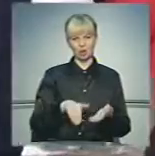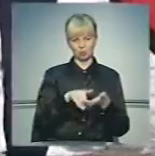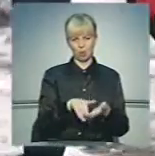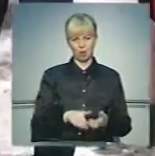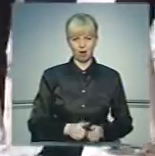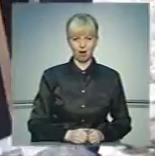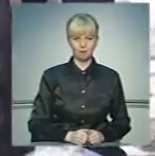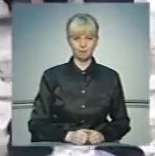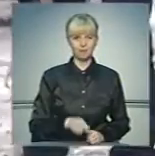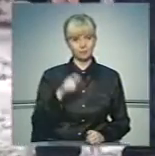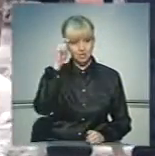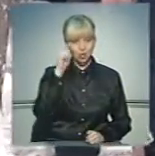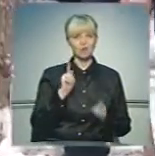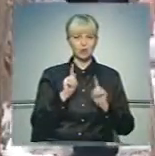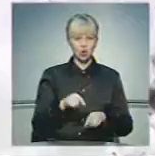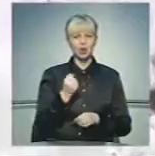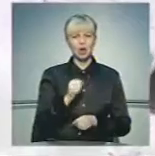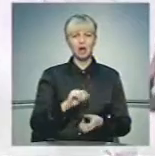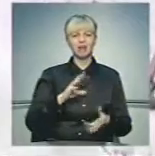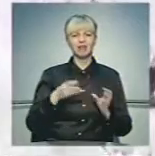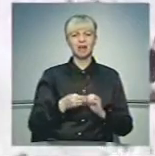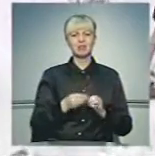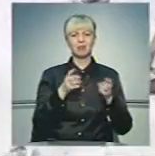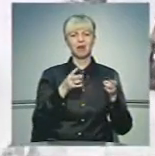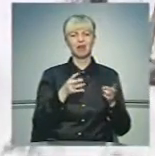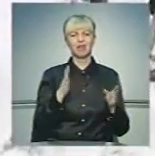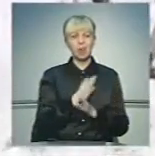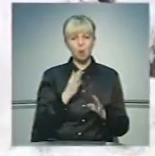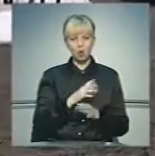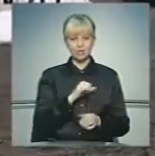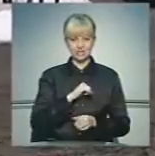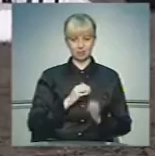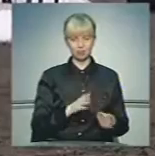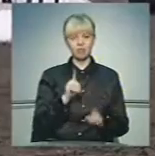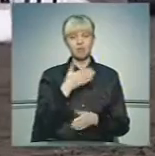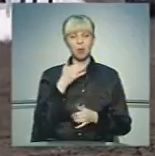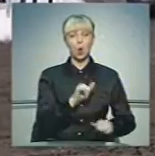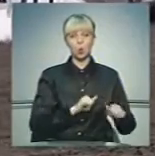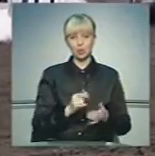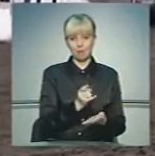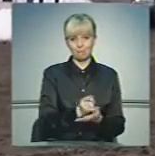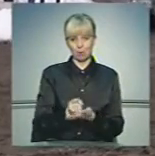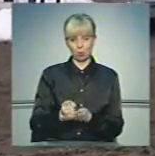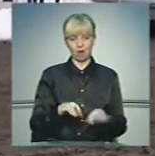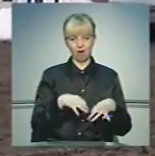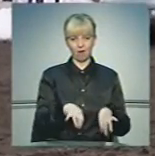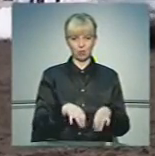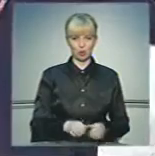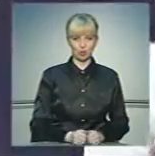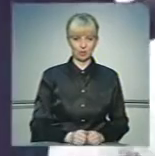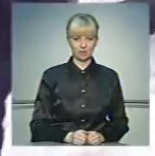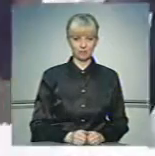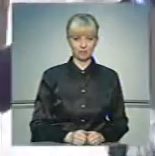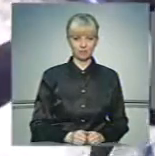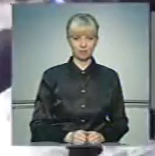допомагають. Ось ці чоловіки теж долають наслідки негоди самостійно, адже кажуть, не мають навіть куди припаркувати автомобіль.